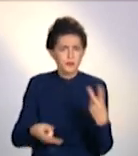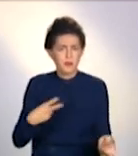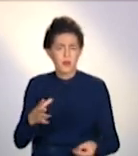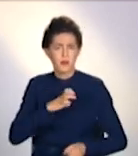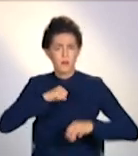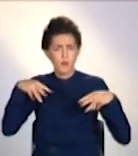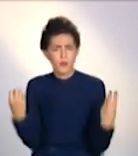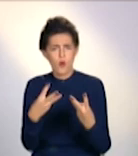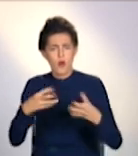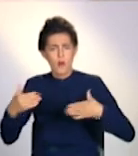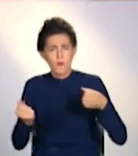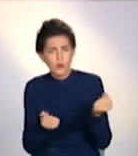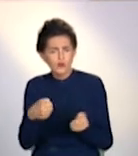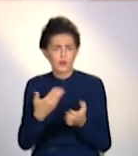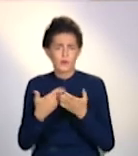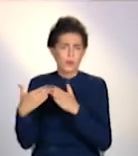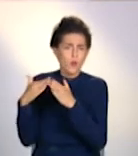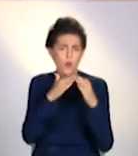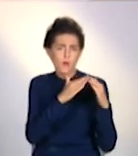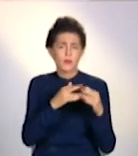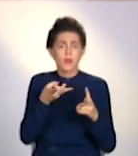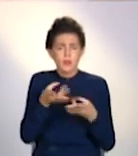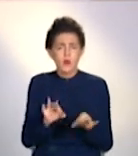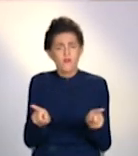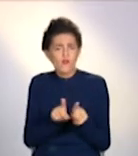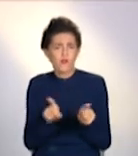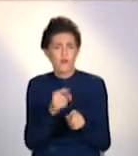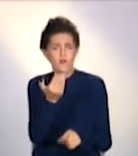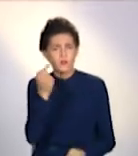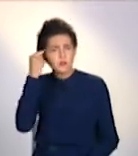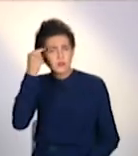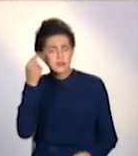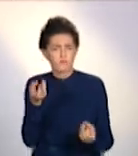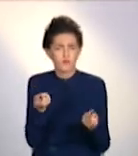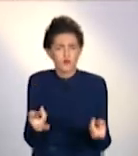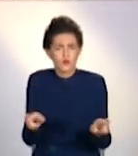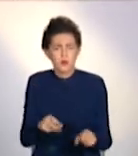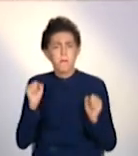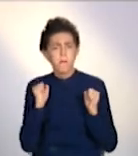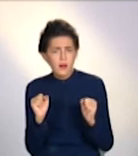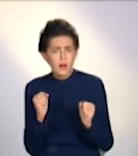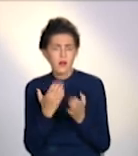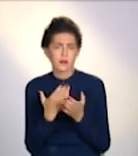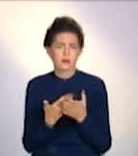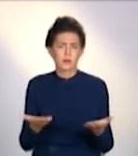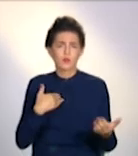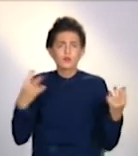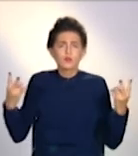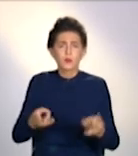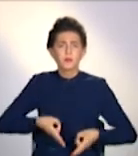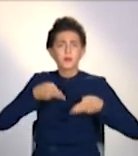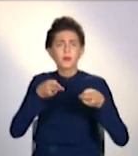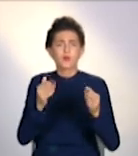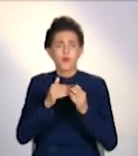машини горіли, і дома горіли. Та повністю вберегти дитячу психіку не вдалося. Я боялась, коли приїхала домой